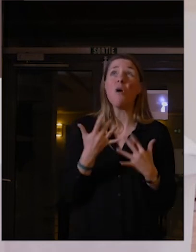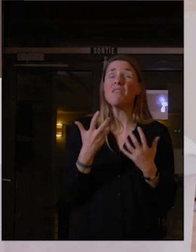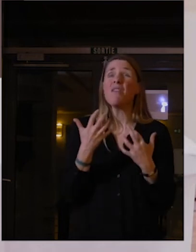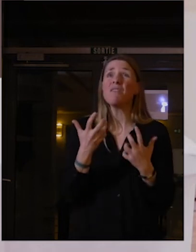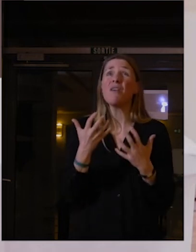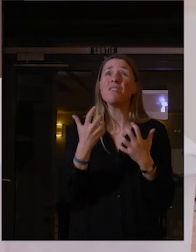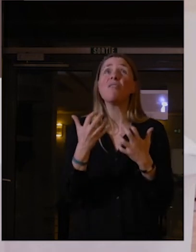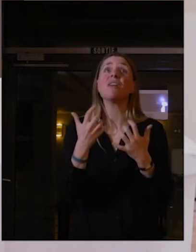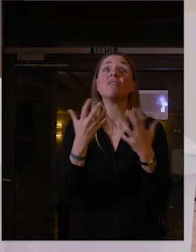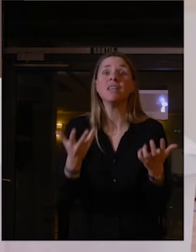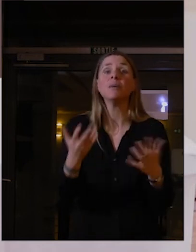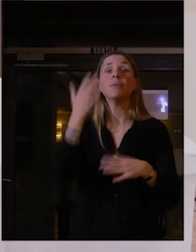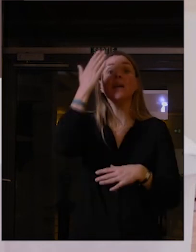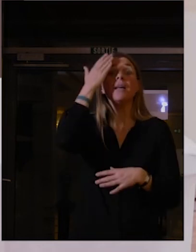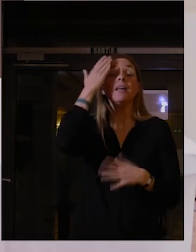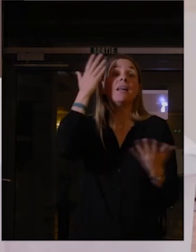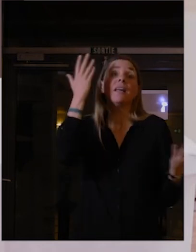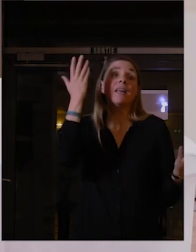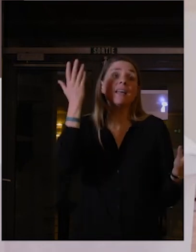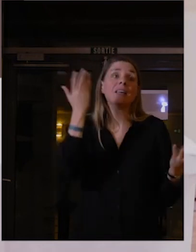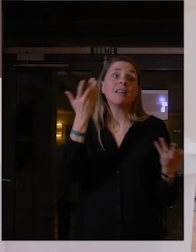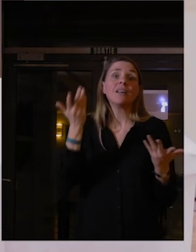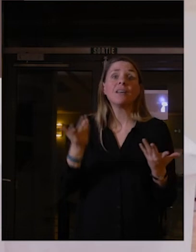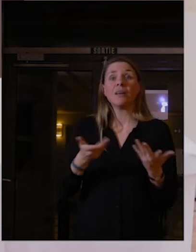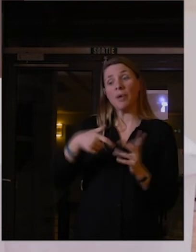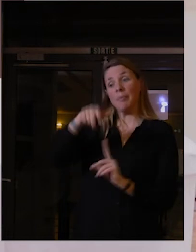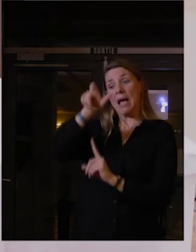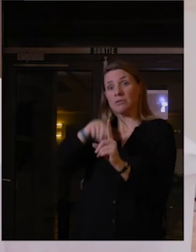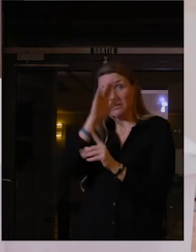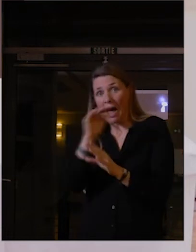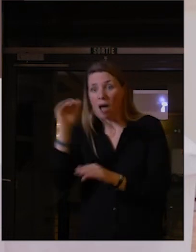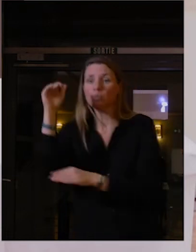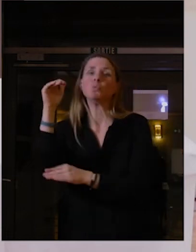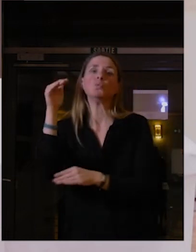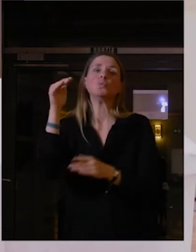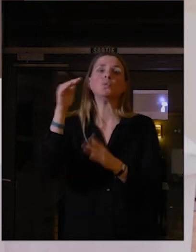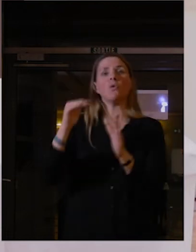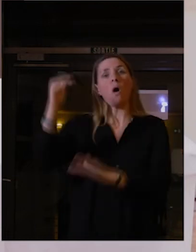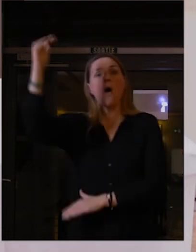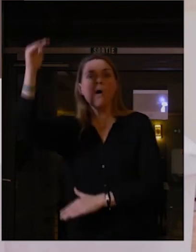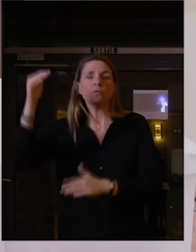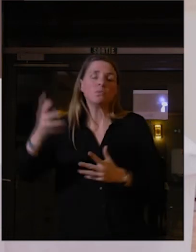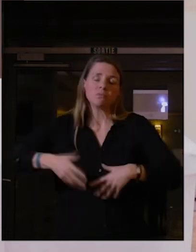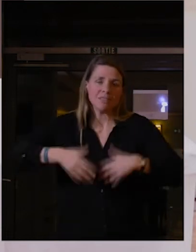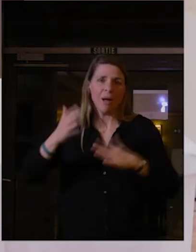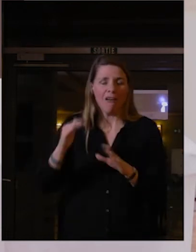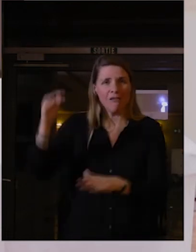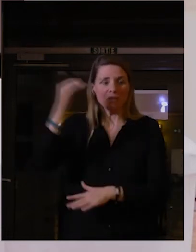juste avoir une figure un peu plus adulte, un peu plus grande ou je ne sais quoi, qui leur